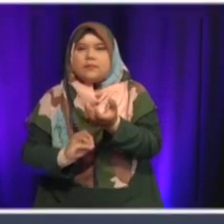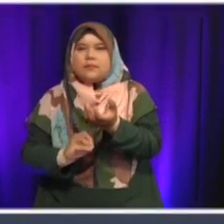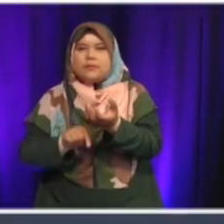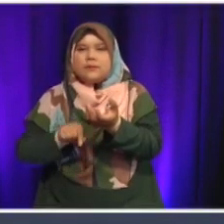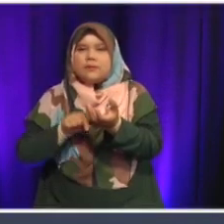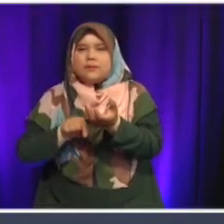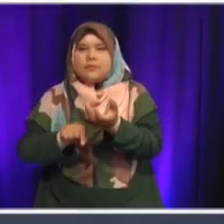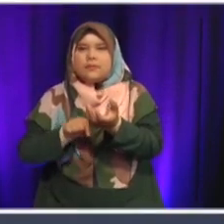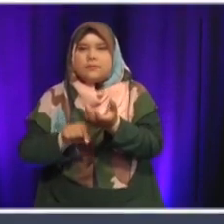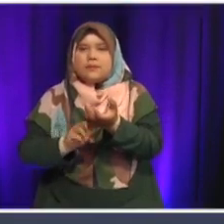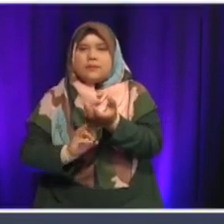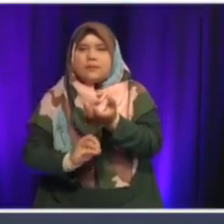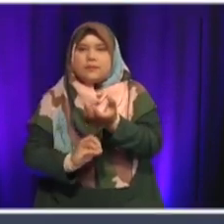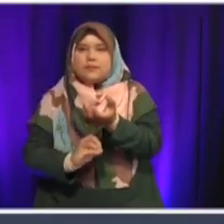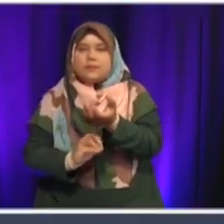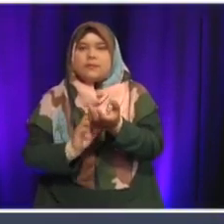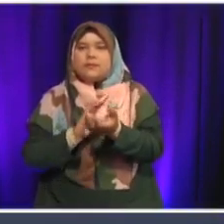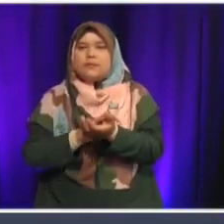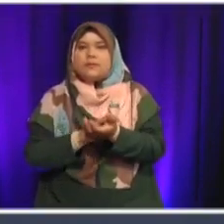sifat tekan kembali